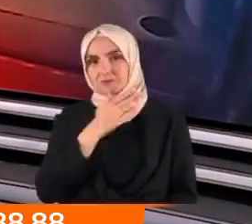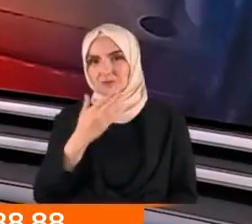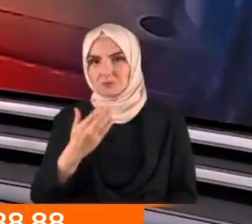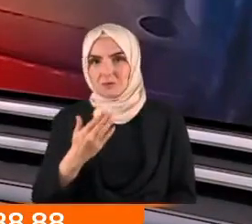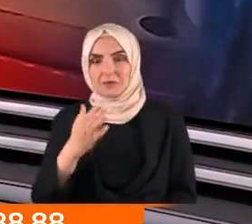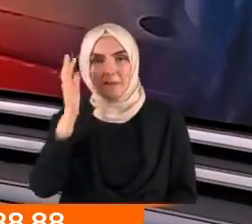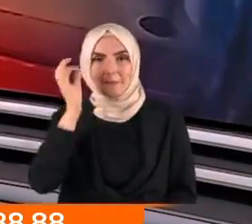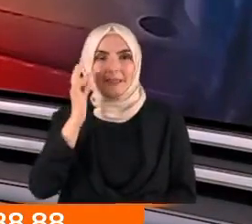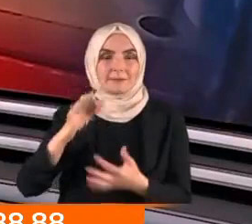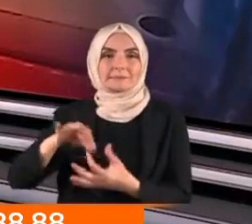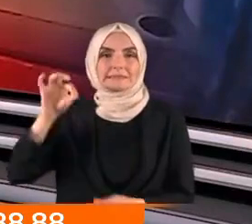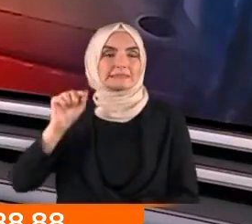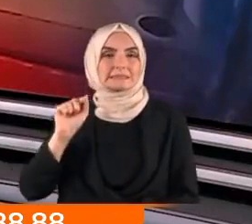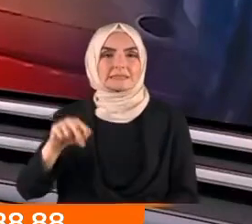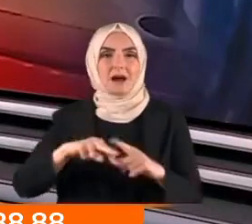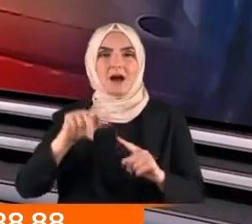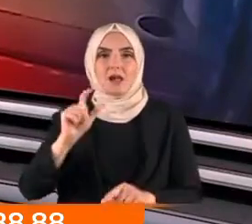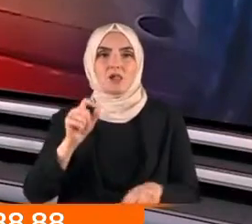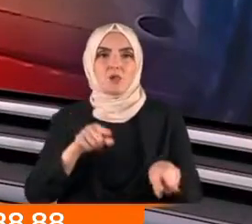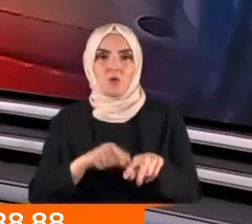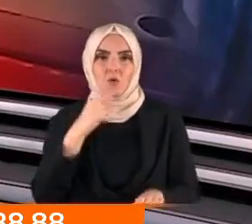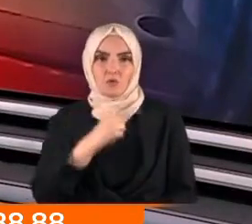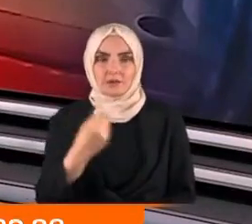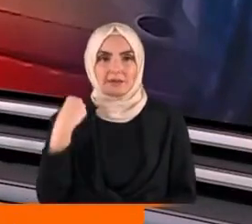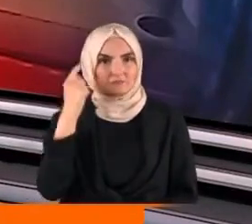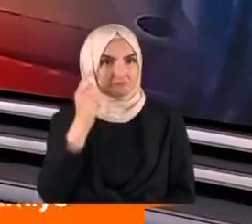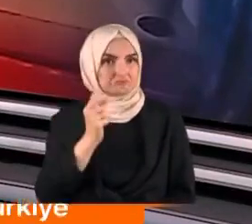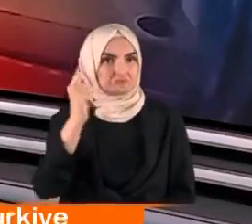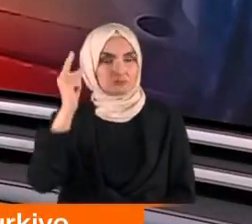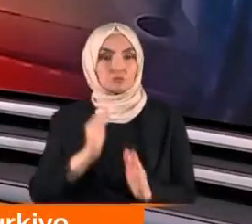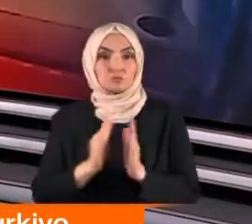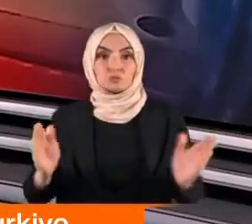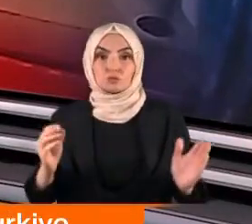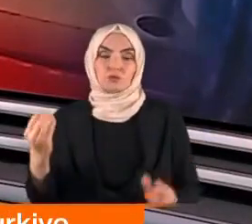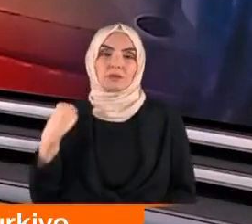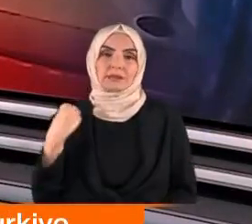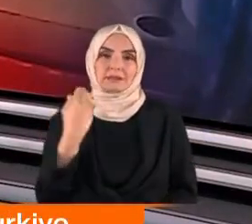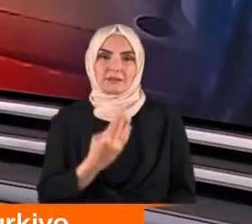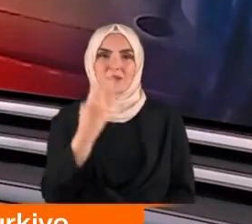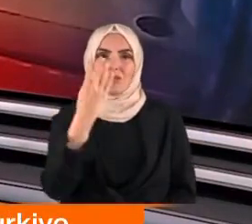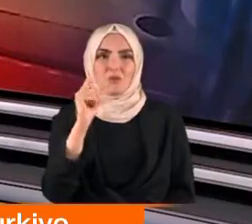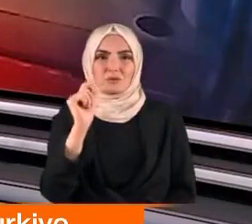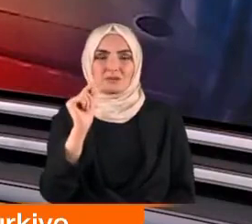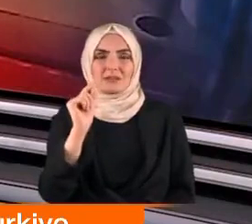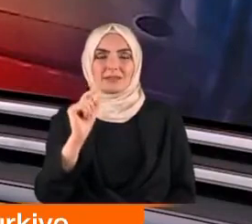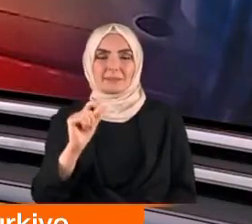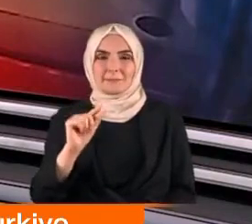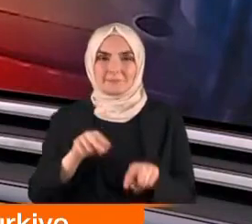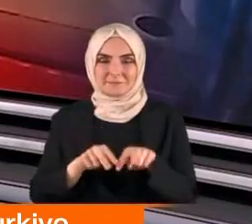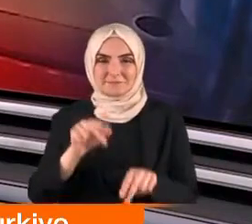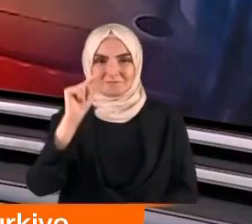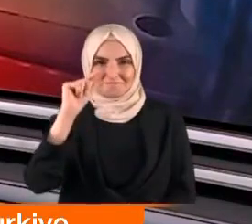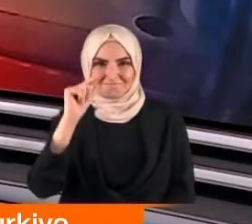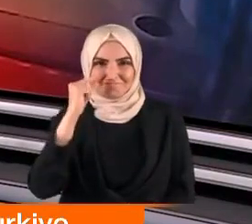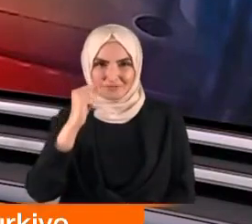dediği bu keşif bir devrim niteliğinde. Zira sadece 4 santimetre kalınlıktaki kurşun geçirmez cam 50 kalibrelik